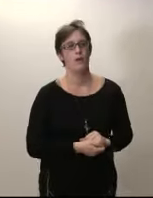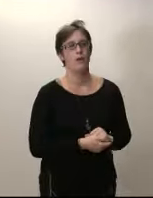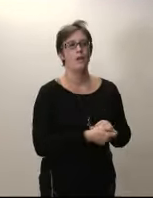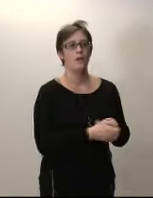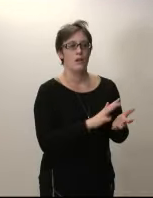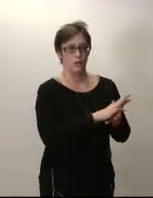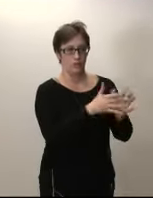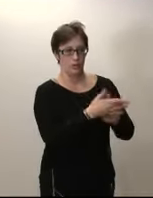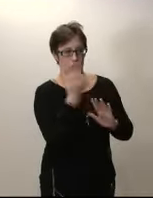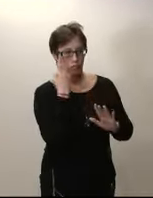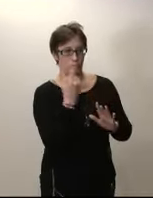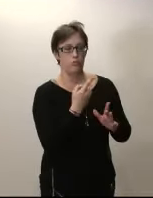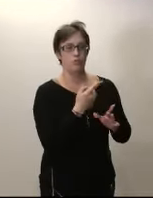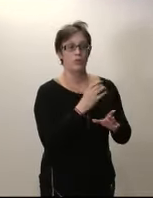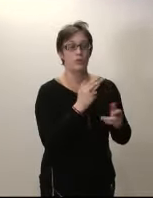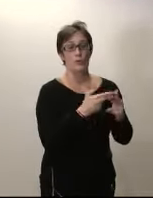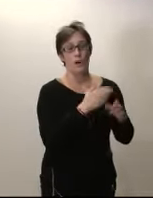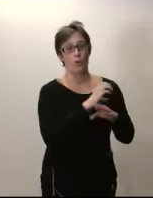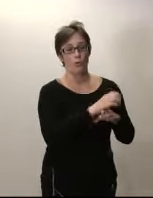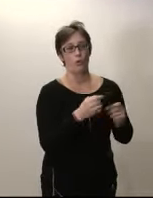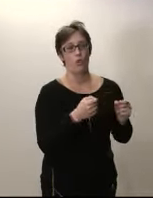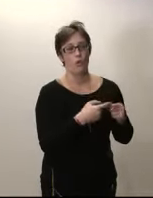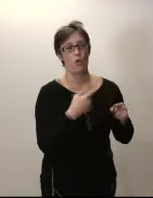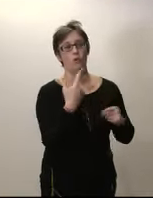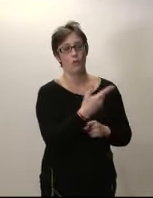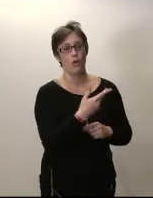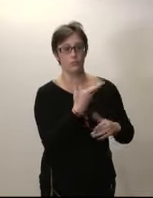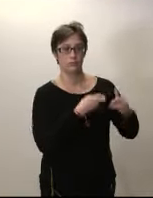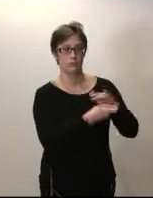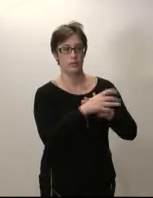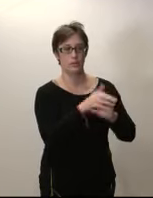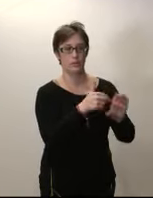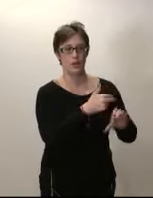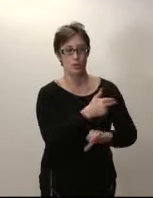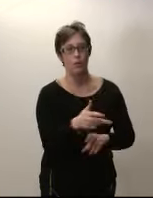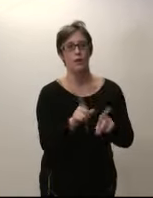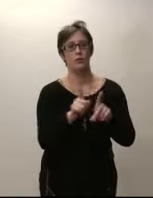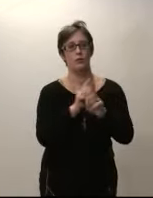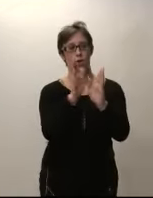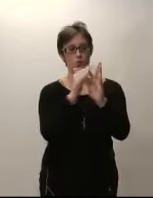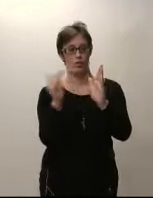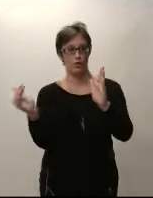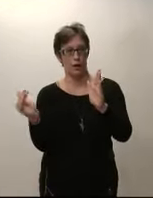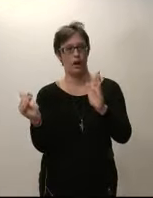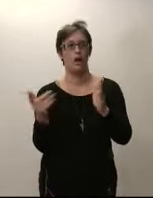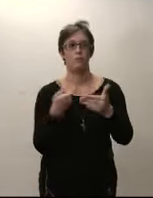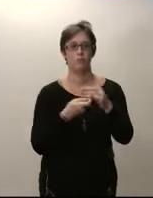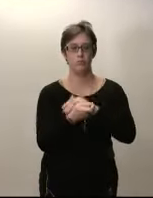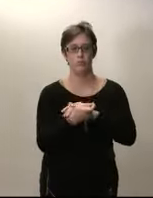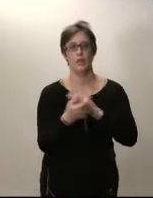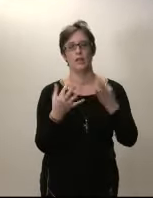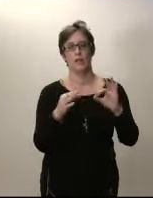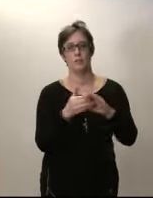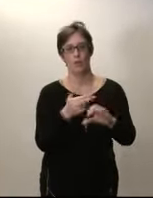Contre-Courant 3, c'est un soutien récurrent, 5000 euros. Et enfin, pour la ludothèque à hauteur de 10 000 euros au titre d'une